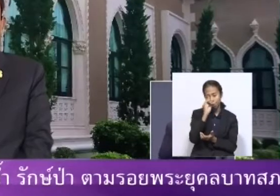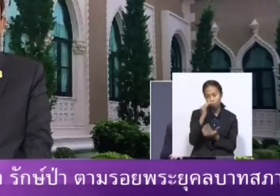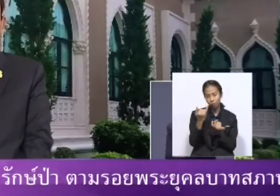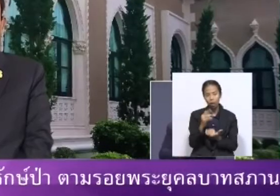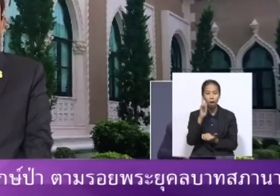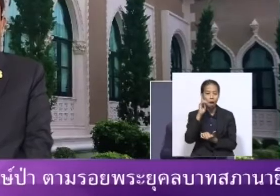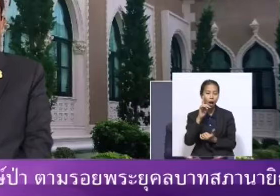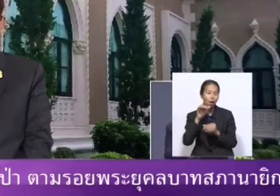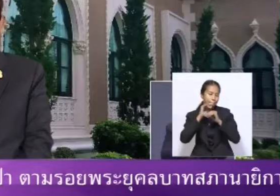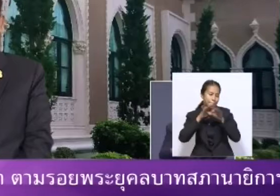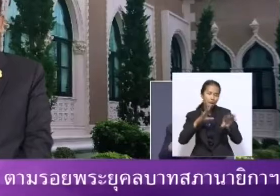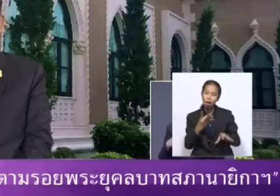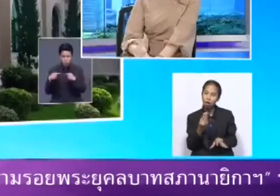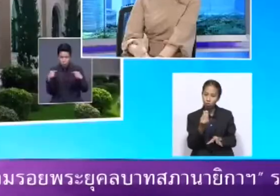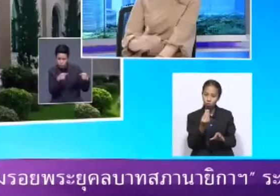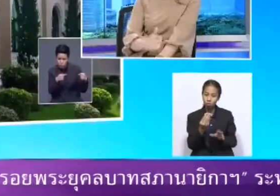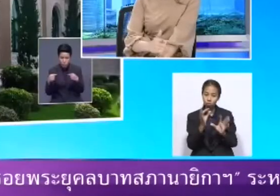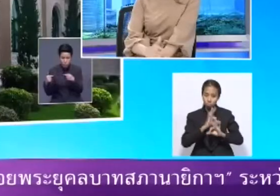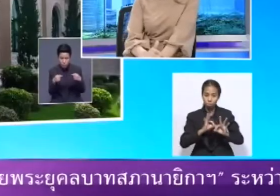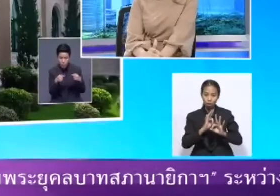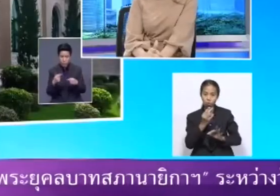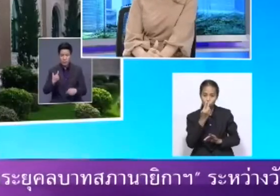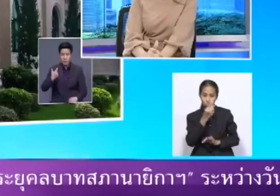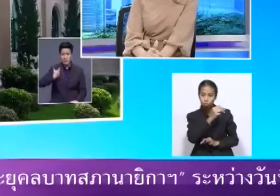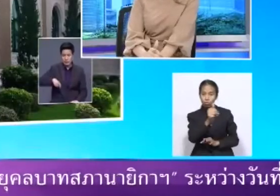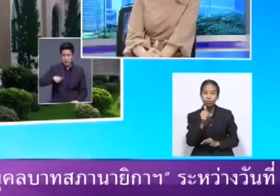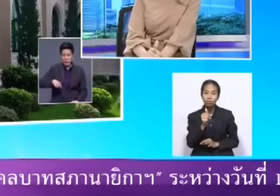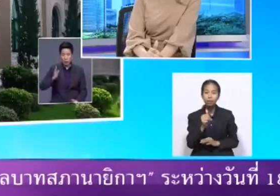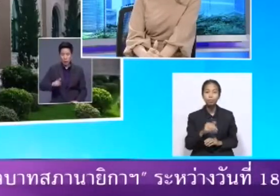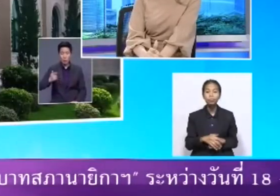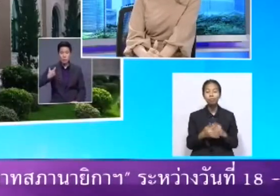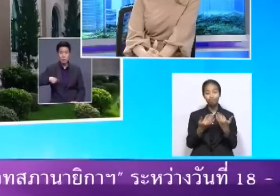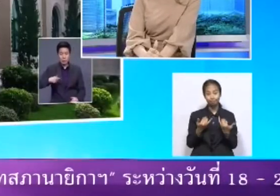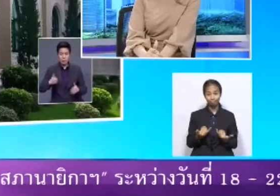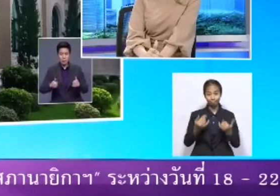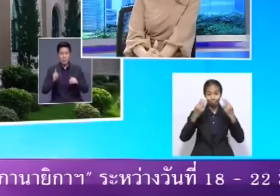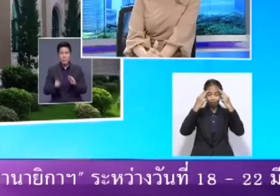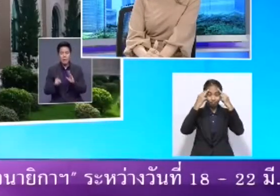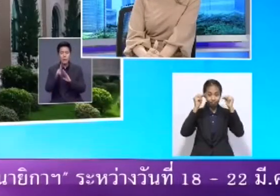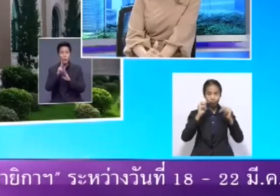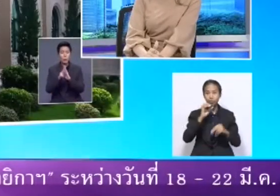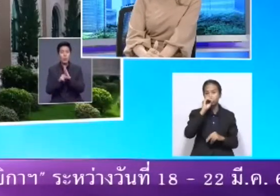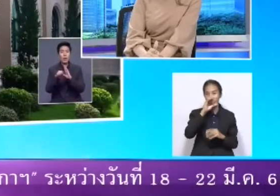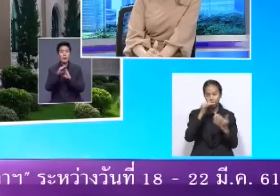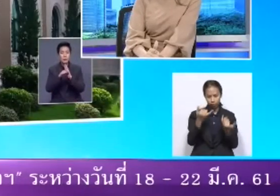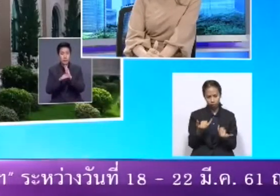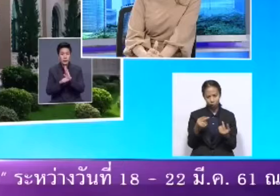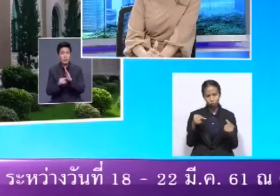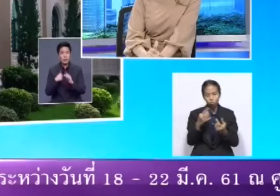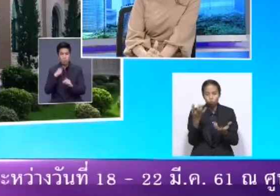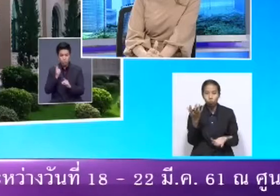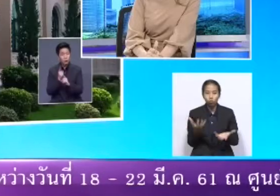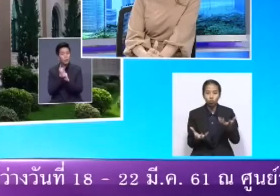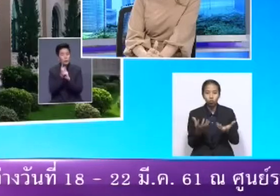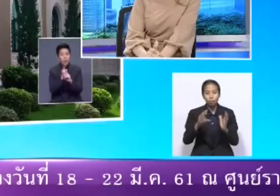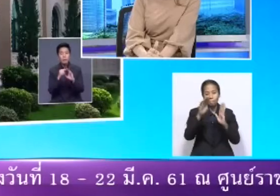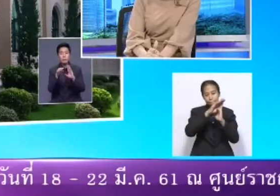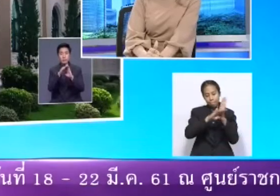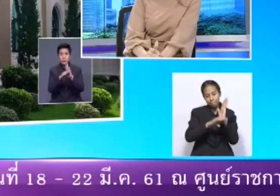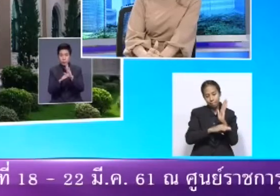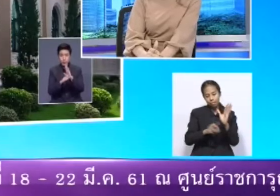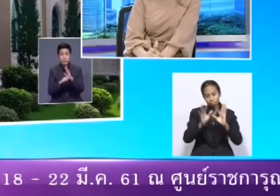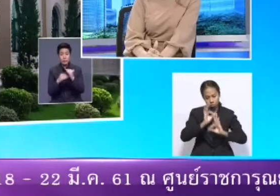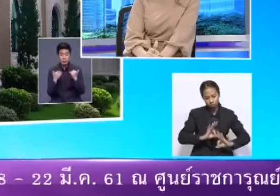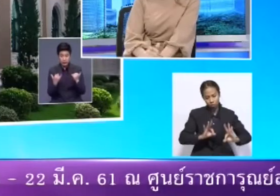องฟังหูไว้หูแล้วก็พิจารณาอย่างถี่ถ้วนนะคะท่านนายกรัฐมนตรียังกล่าวด้วยว่ากระบวนการยุติธรรมจะต้องเป็น